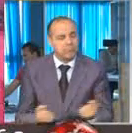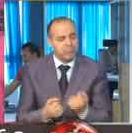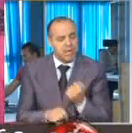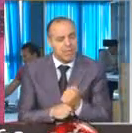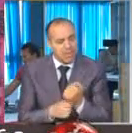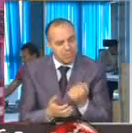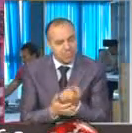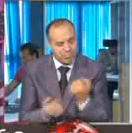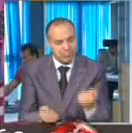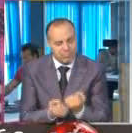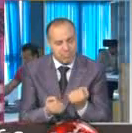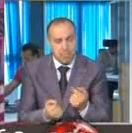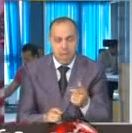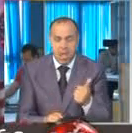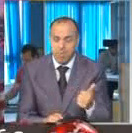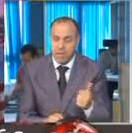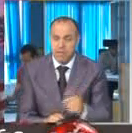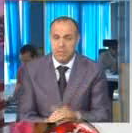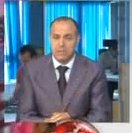وتعمل